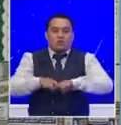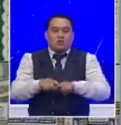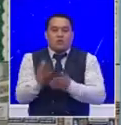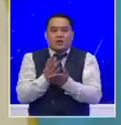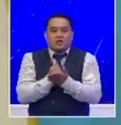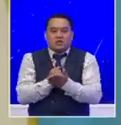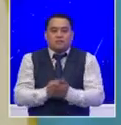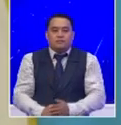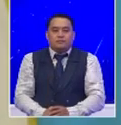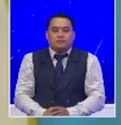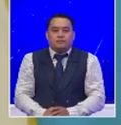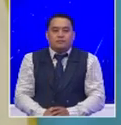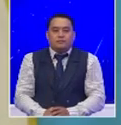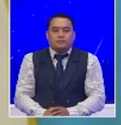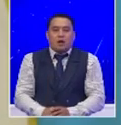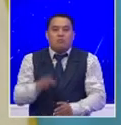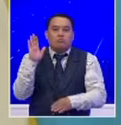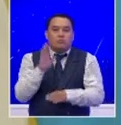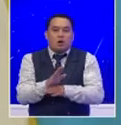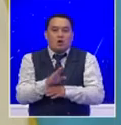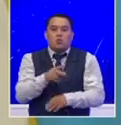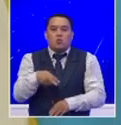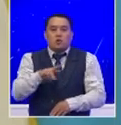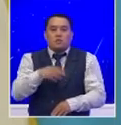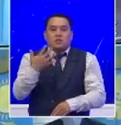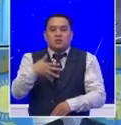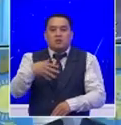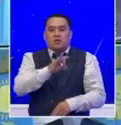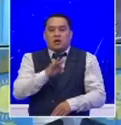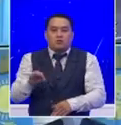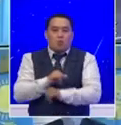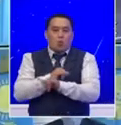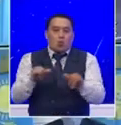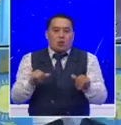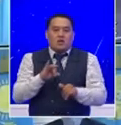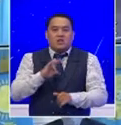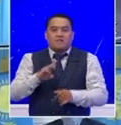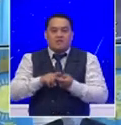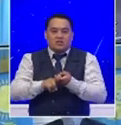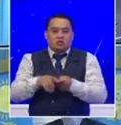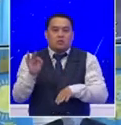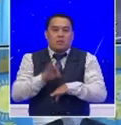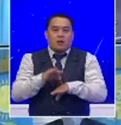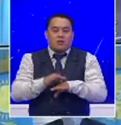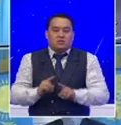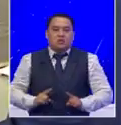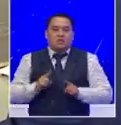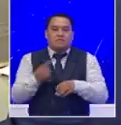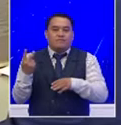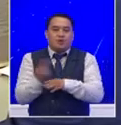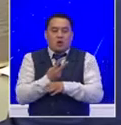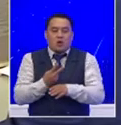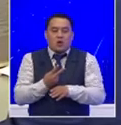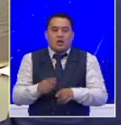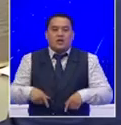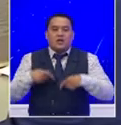ресурсы. Ведомство Аралак комиссия. Поручаю до конца июля на 50% увеличить количество инфекционных коек, имея в виду наступление второй волны пандемии. Для